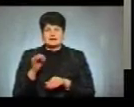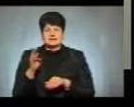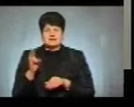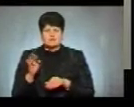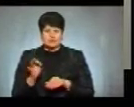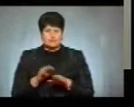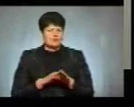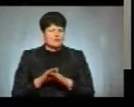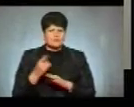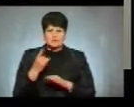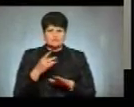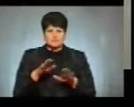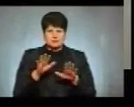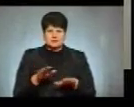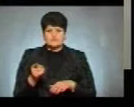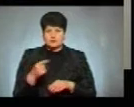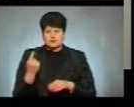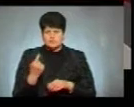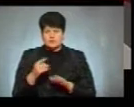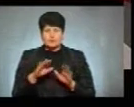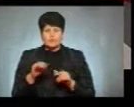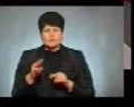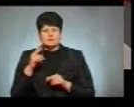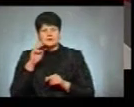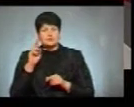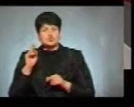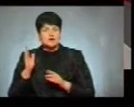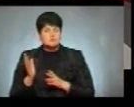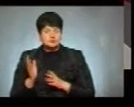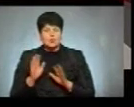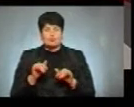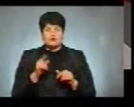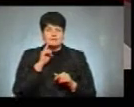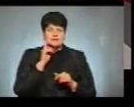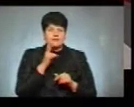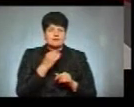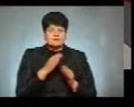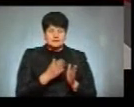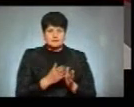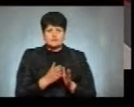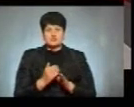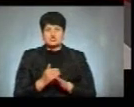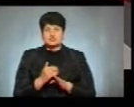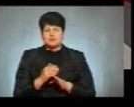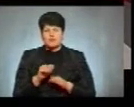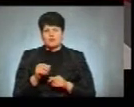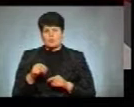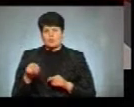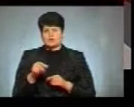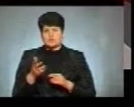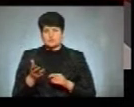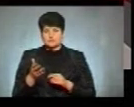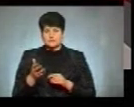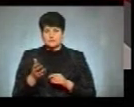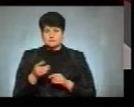абсолютно на першому місці в Тернопільській області, потім Тимошенко, потім Зеленський і частково потім Порошенко. Тобто